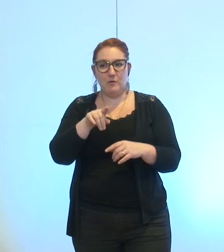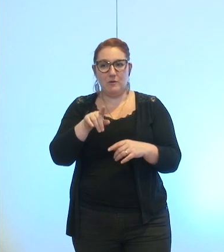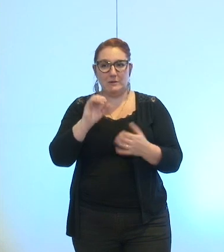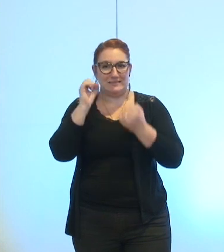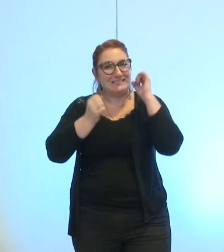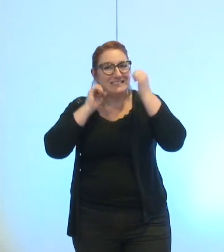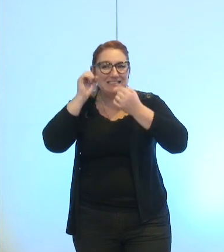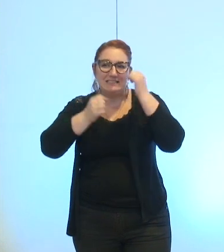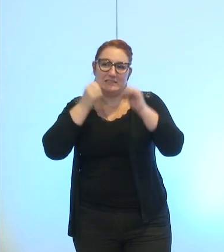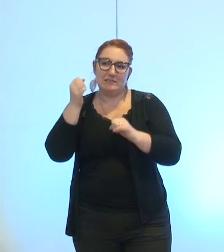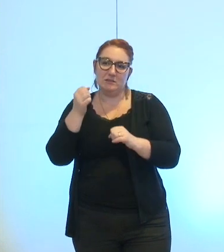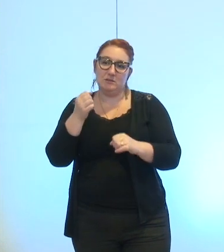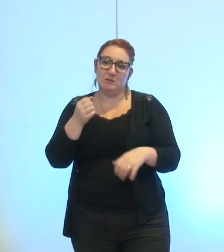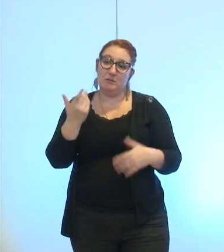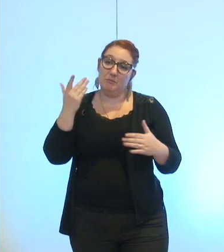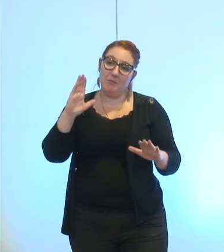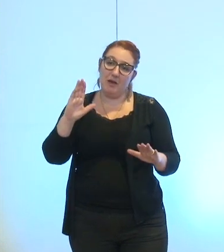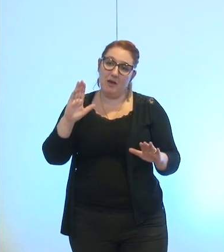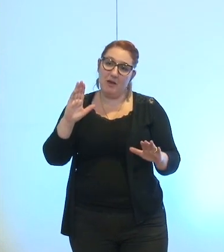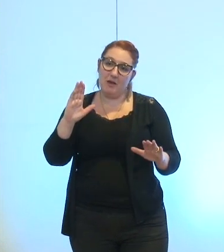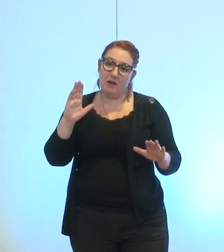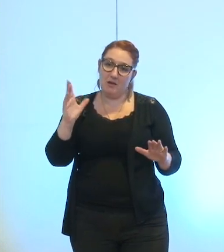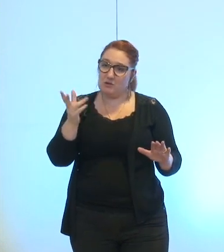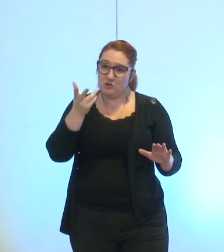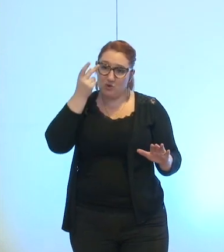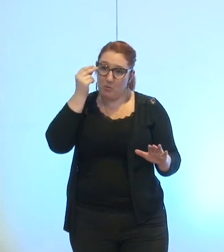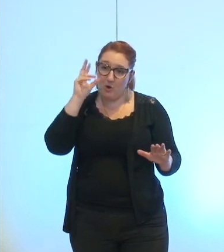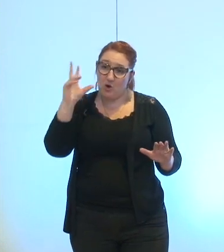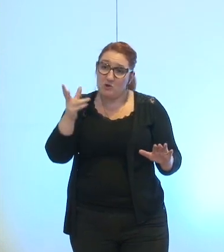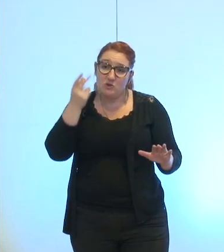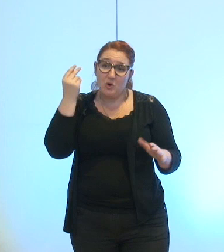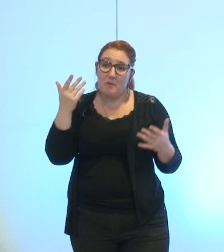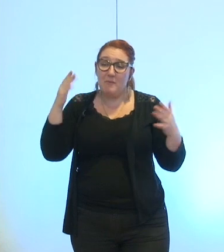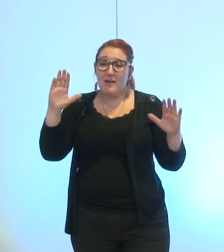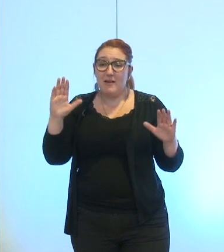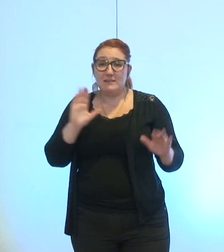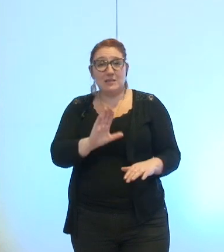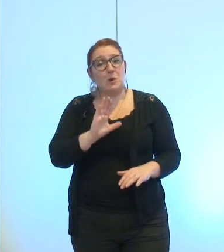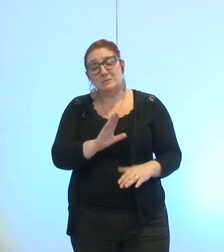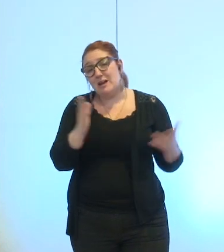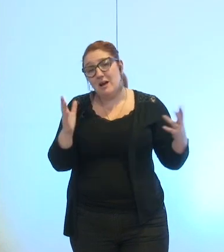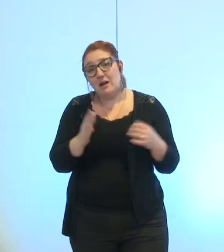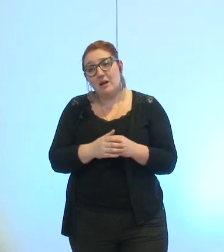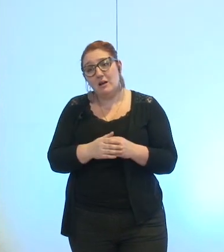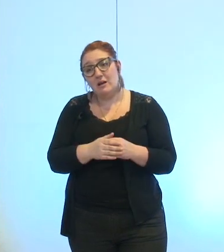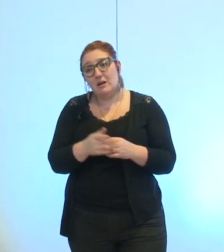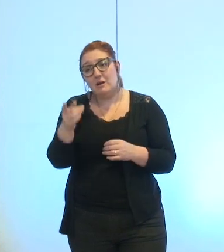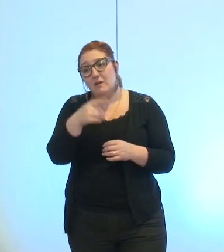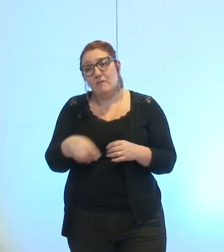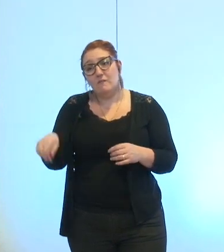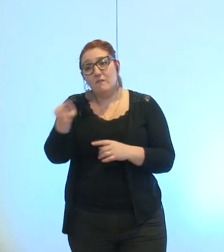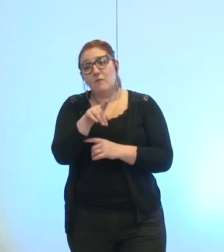agacé par mes propos mais je le comprends je le comprends mais que voulez-vous c'est ainsi vous vous faites vous